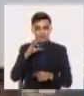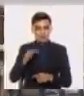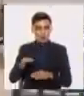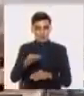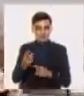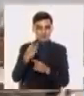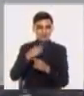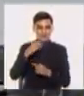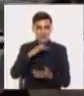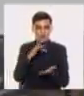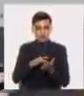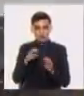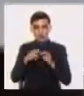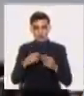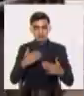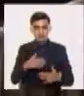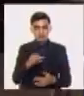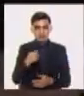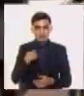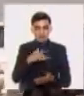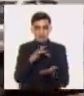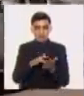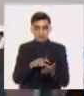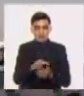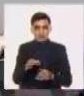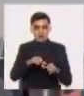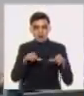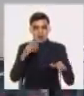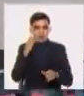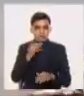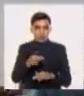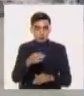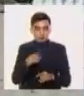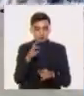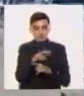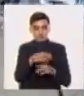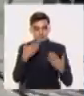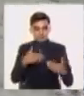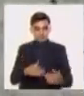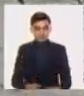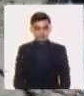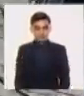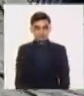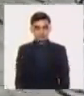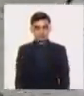на Алтынарде городской. И сейчас уже нахожусь на территории Алматинской области.